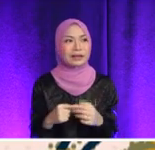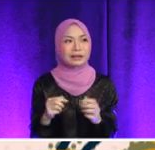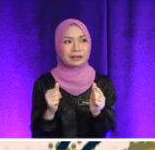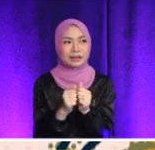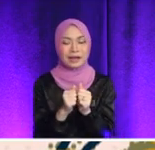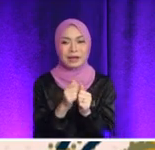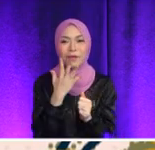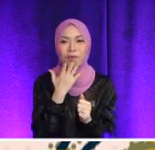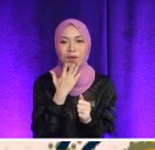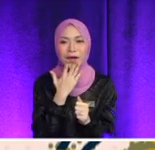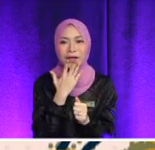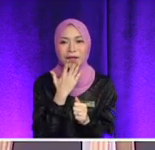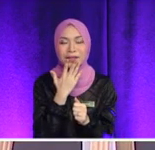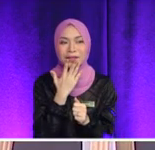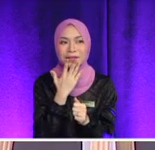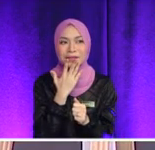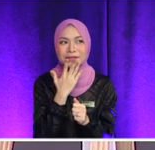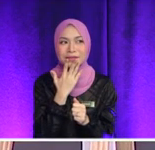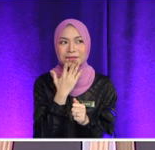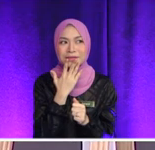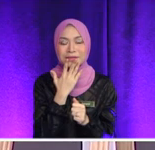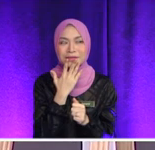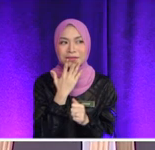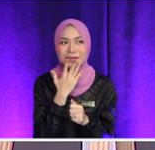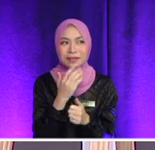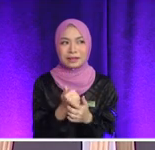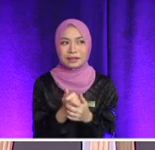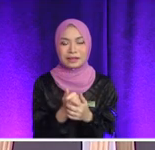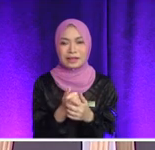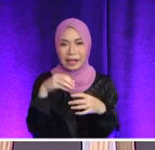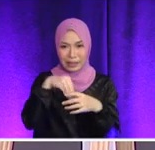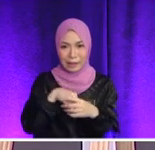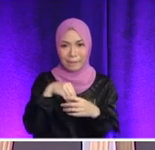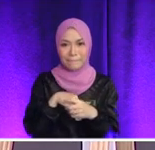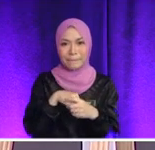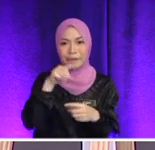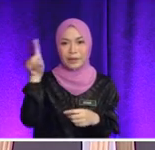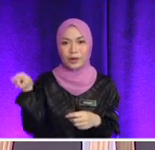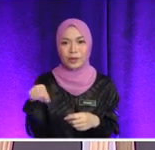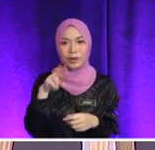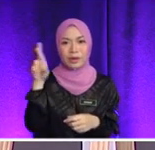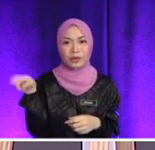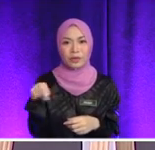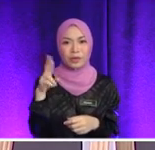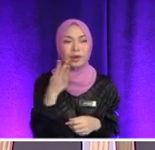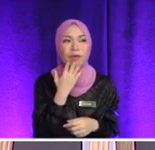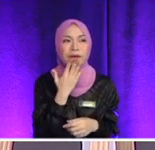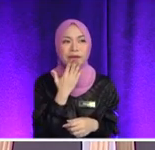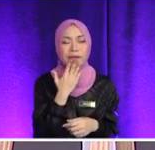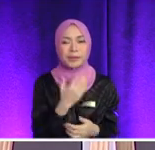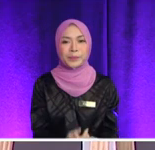yang bertentangan dengan roda warna Oke kalau kita lihat roda wanita sendiri Kita akan tahu